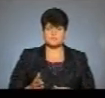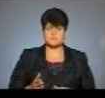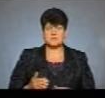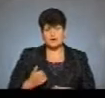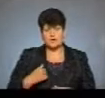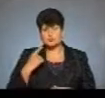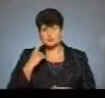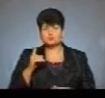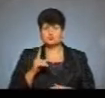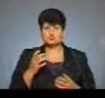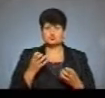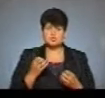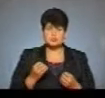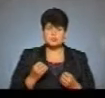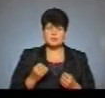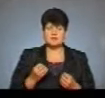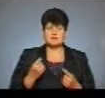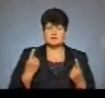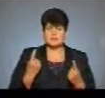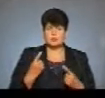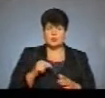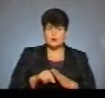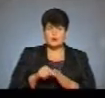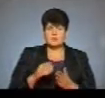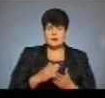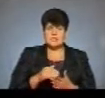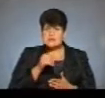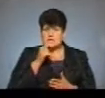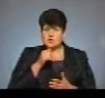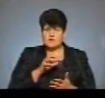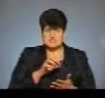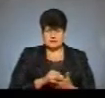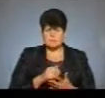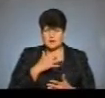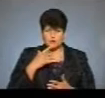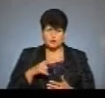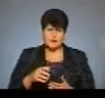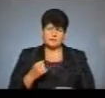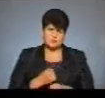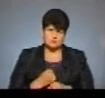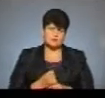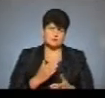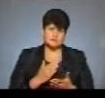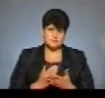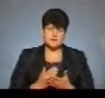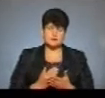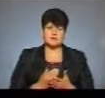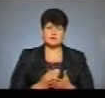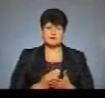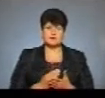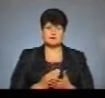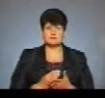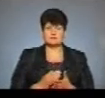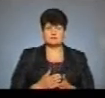я думаю, що ще немаловажну роль грає тіньова зайнятість, тобто багато людей працюють, тільки декларують про те, що от